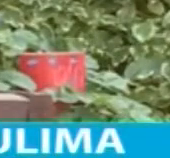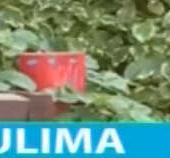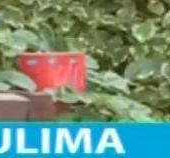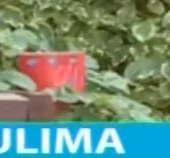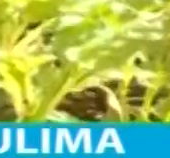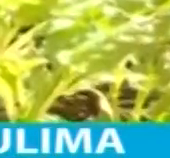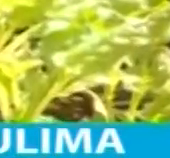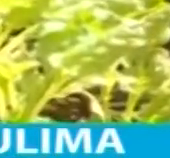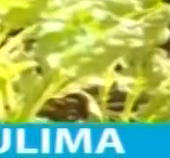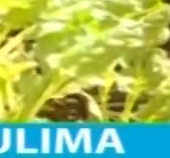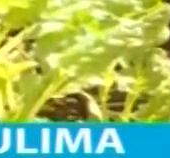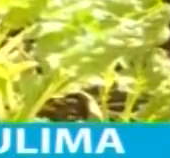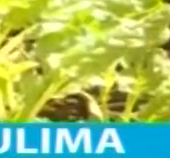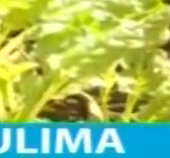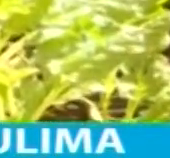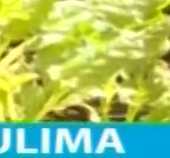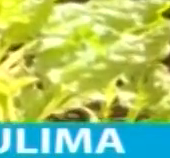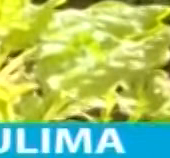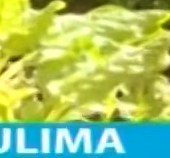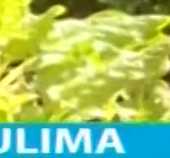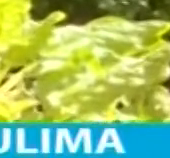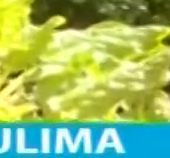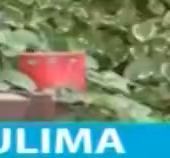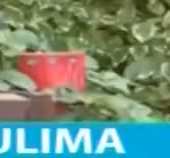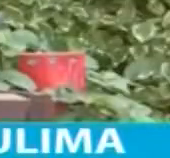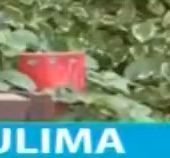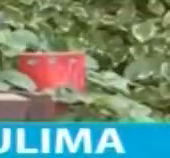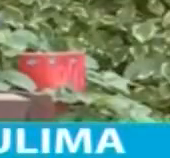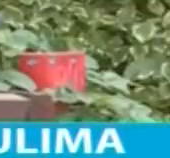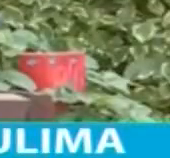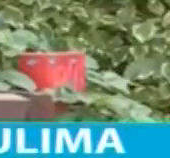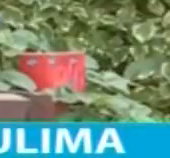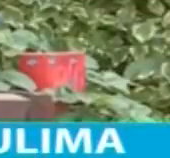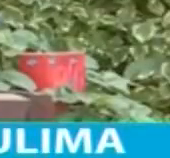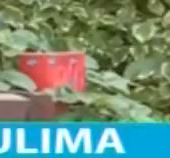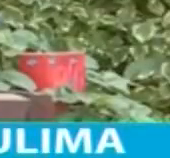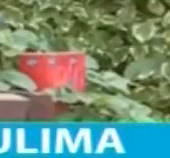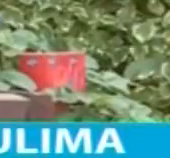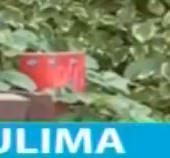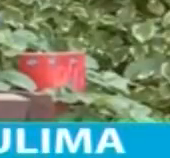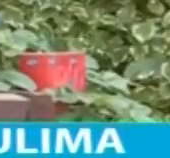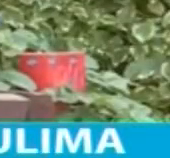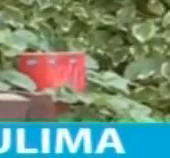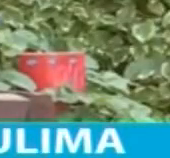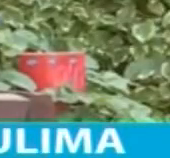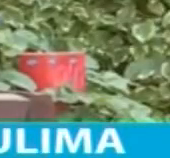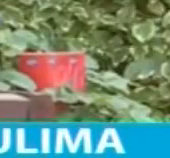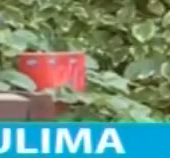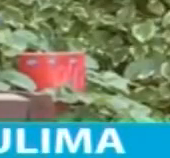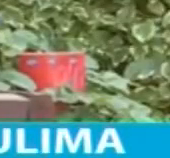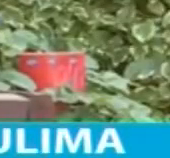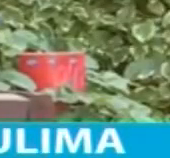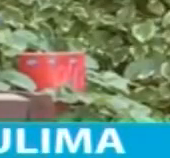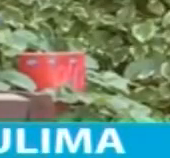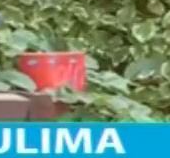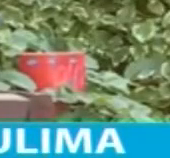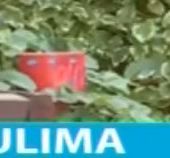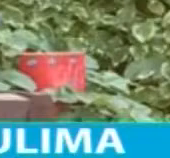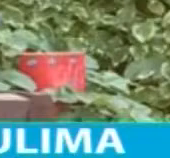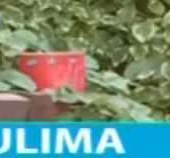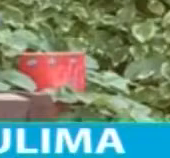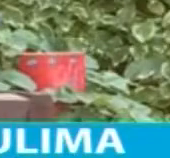be inafaa kwa hiyo category ya hiyo kubwa, maybe hao wenye wanasema ndio career white collar